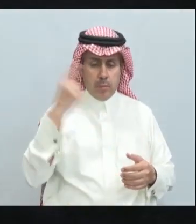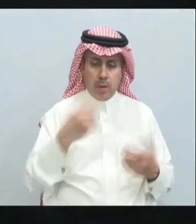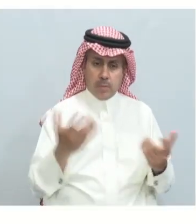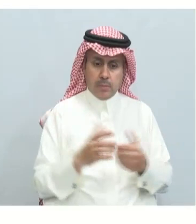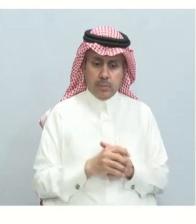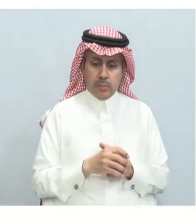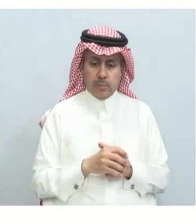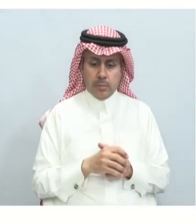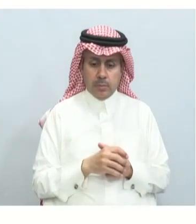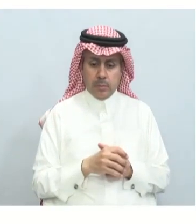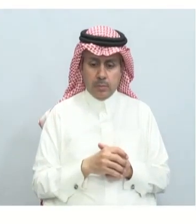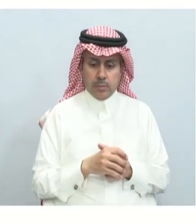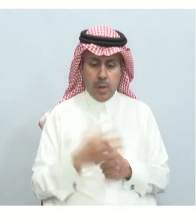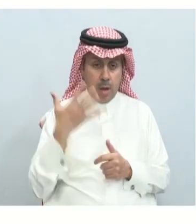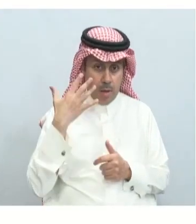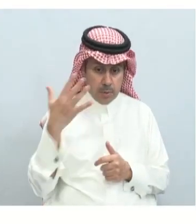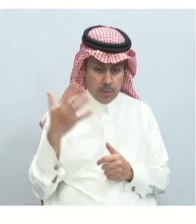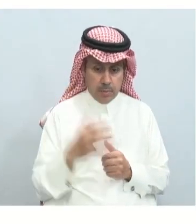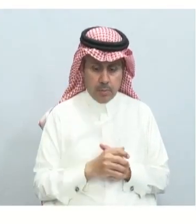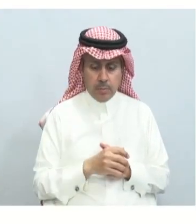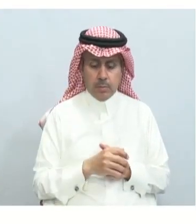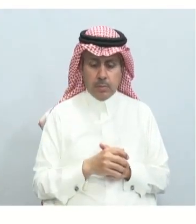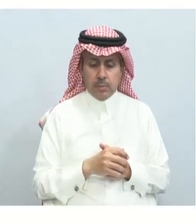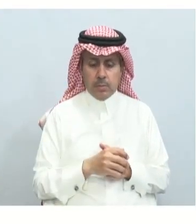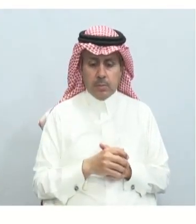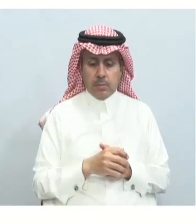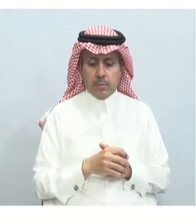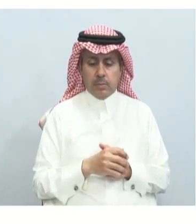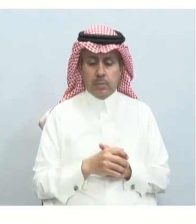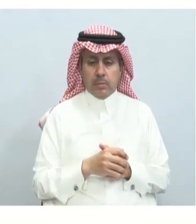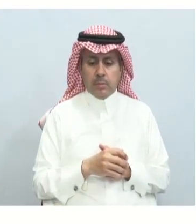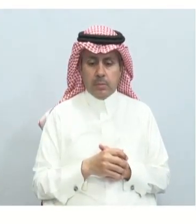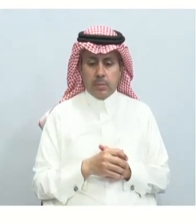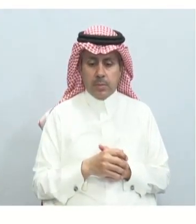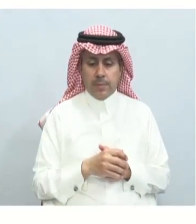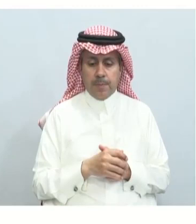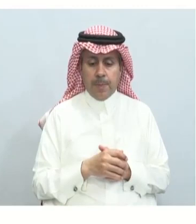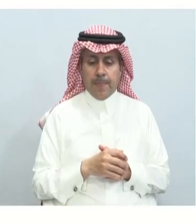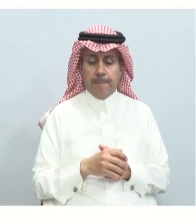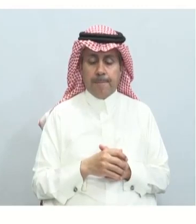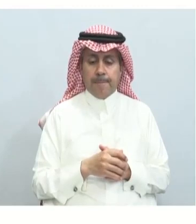هذا اشكال اخر اذا كل هذه الصور تلاحظون انها محرمه الصوره